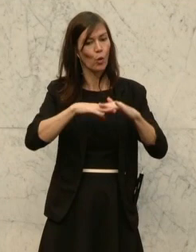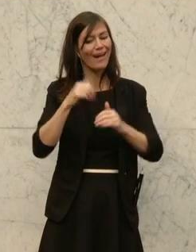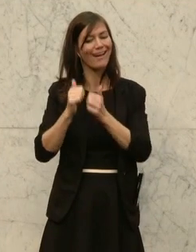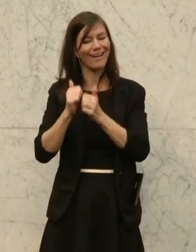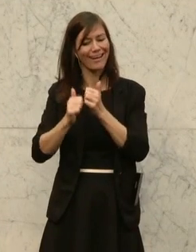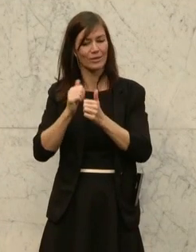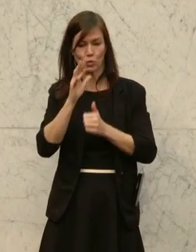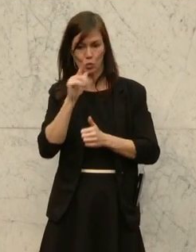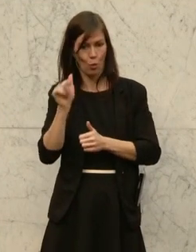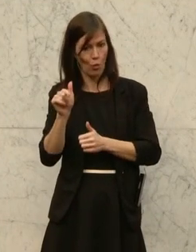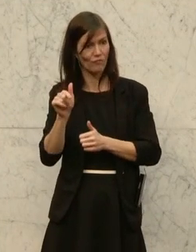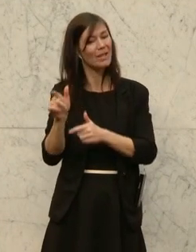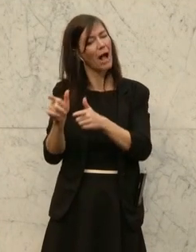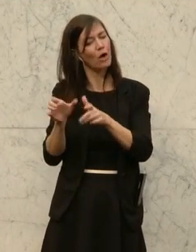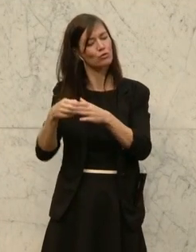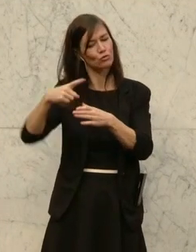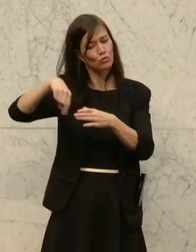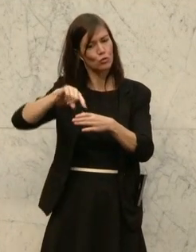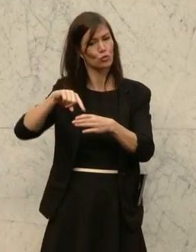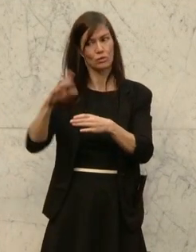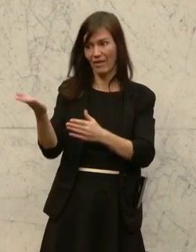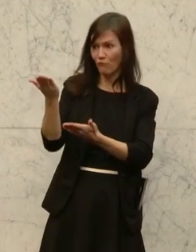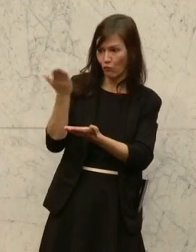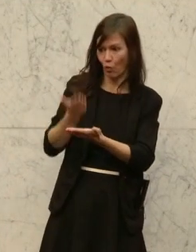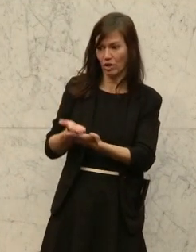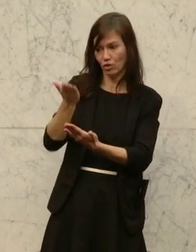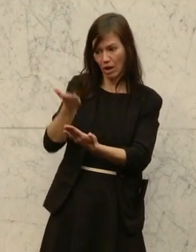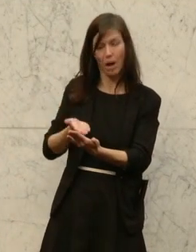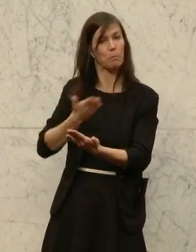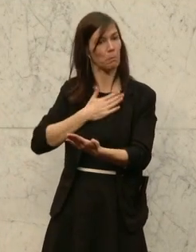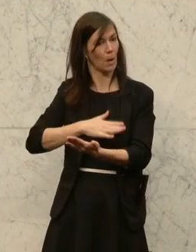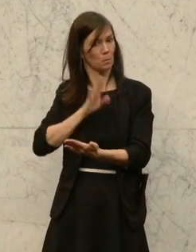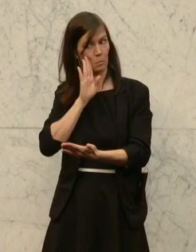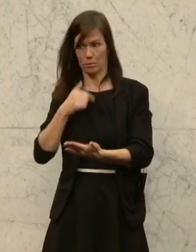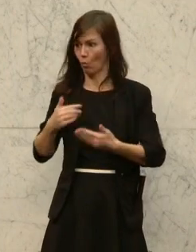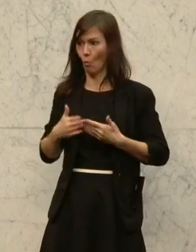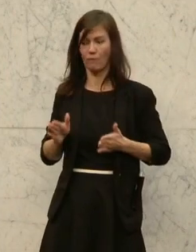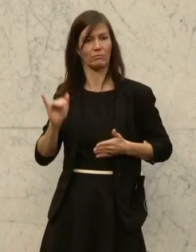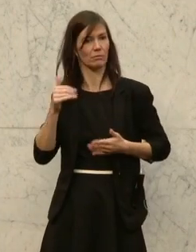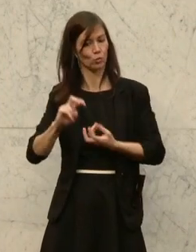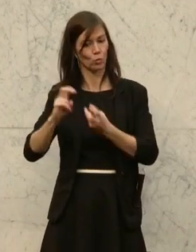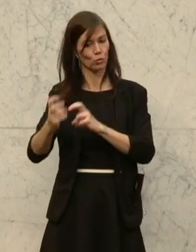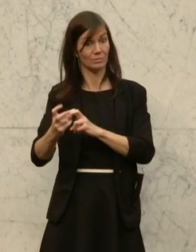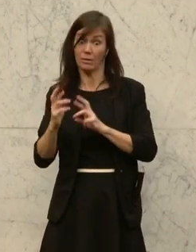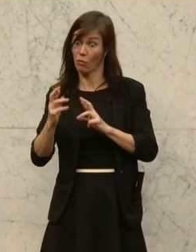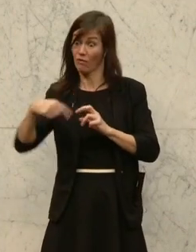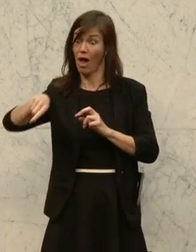Rechnungshofs diesbezüglich, denen ich sehr offen gegenüberstehe, zu hören und da tatsächlich umzusetzen. Ich hoffe, es machen dann halt auch alle mit.